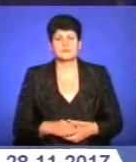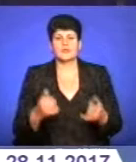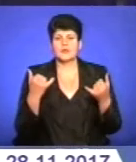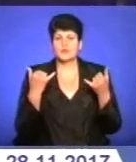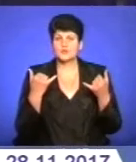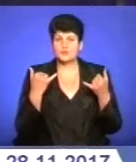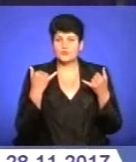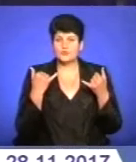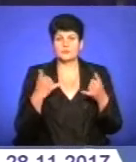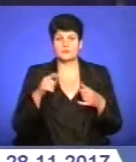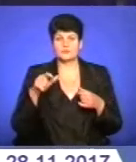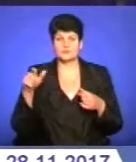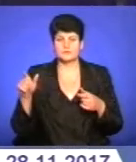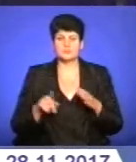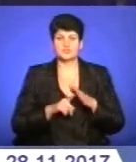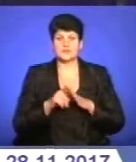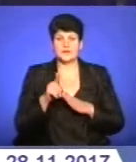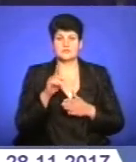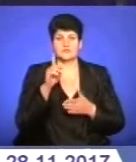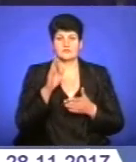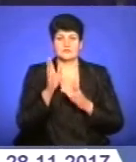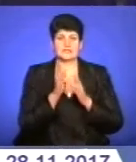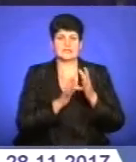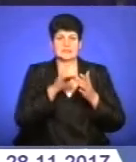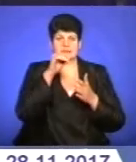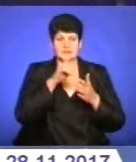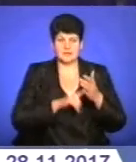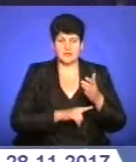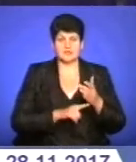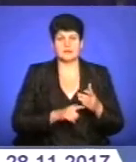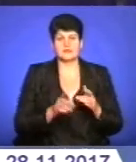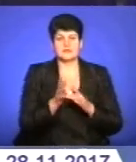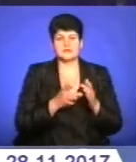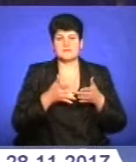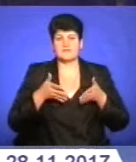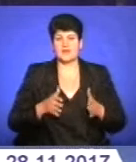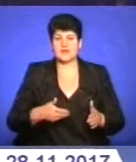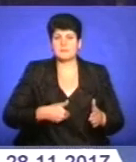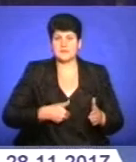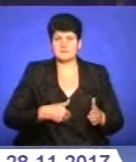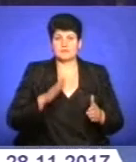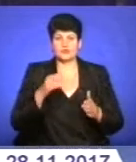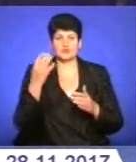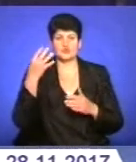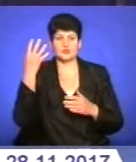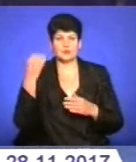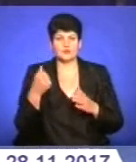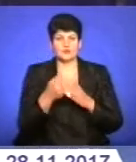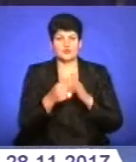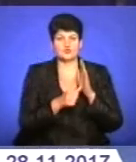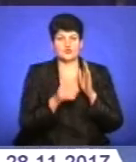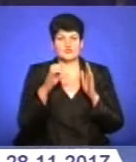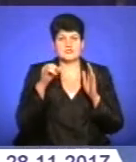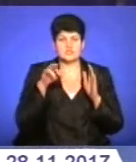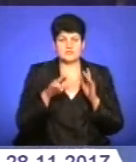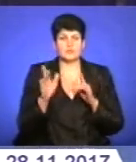Сьогодні у християн розпочинається Різдвяний піст, або ж Пилипівка. Він триватиме 40 днів, до 6 січня. За цей час віряни тілом і